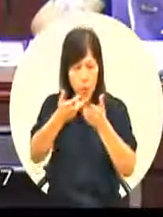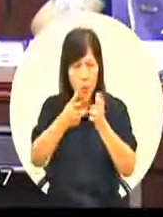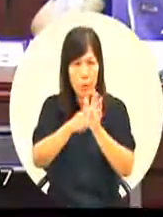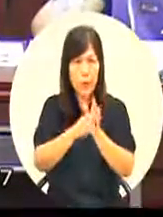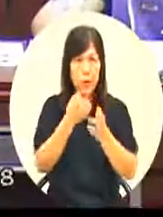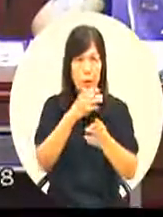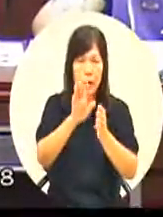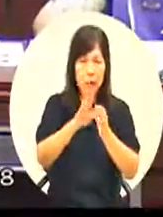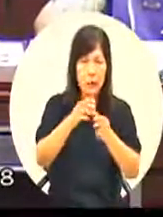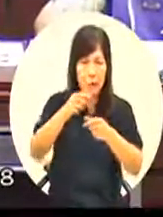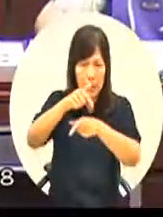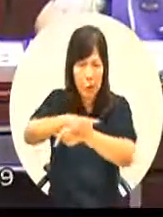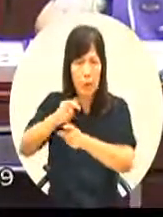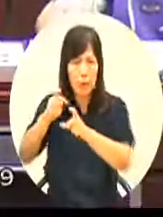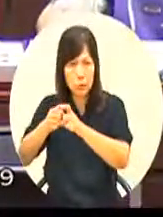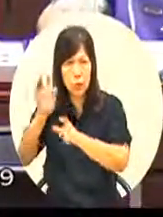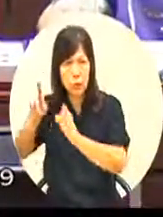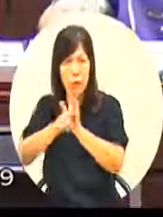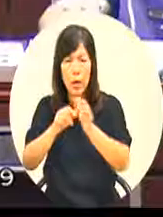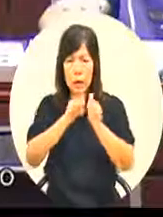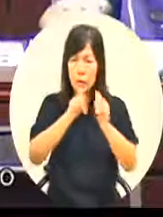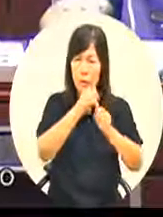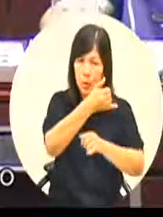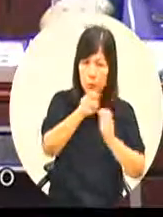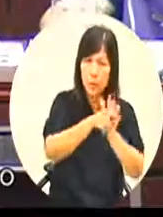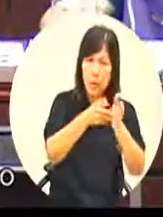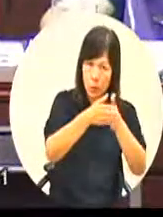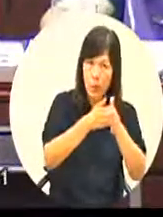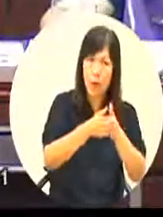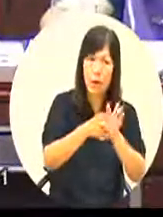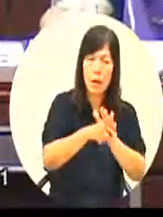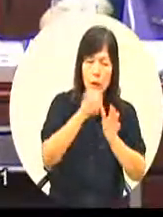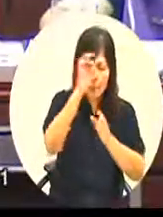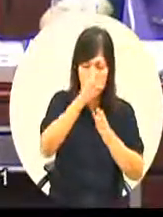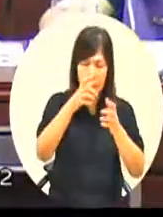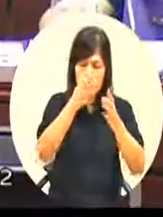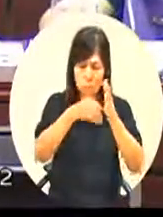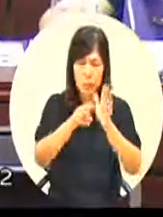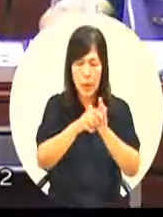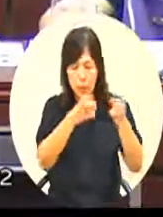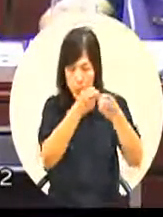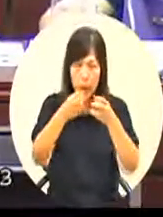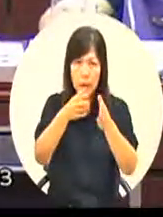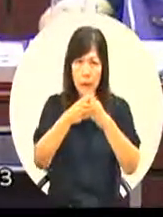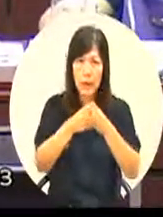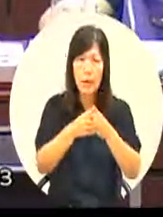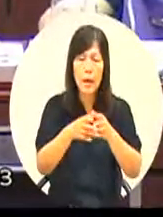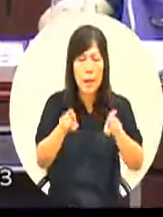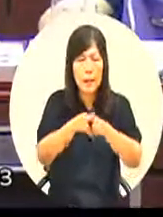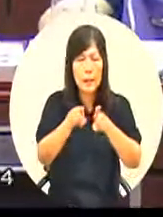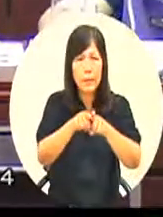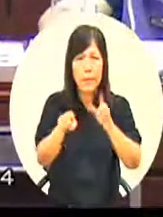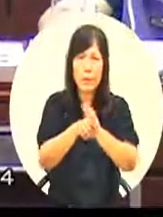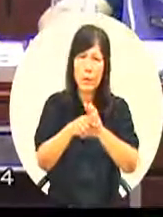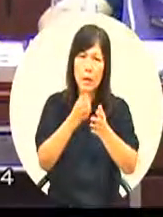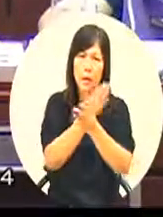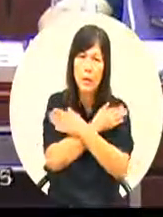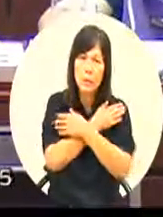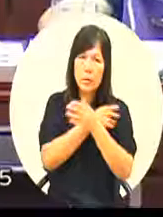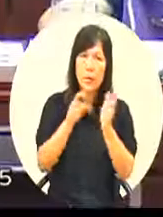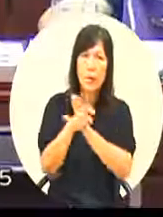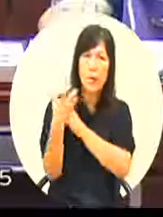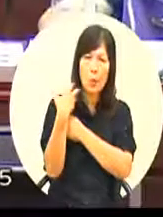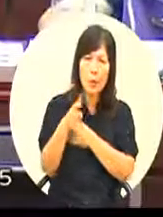最需要先做的，那社员的需求出来就要找这些学校来好好谈了。以非营利来说大概需要